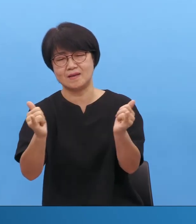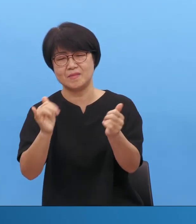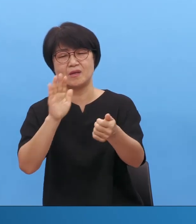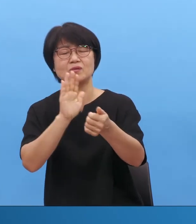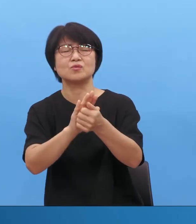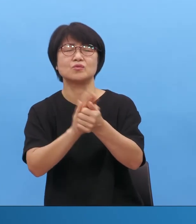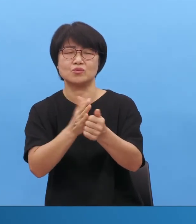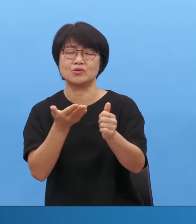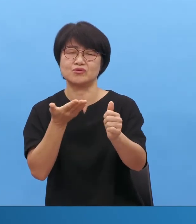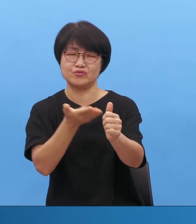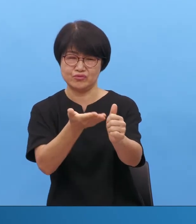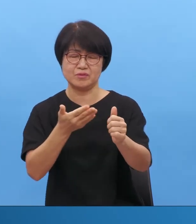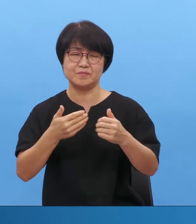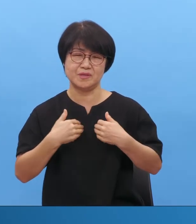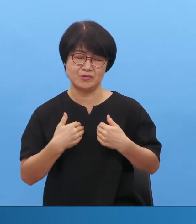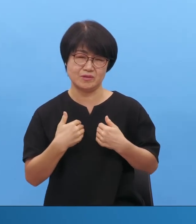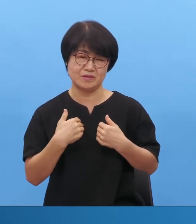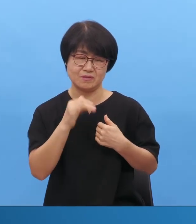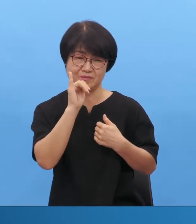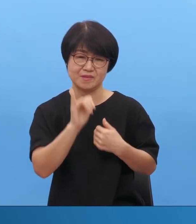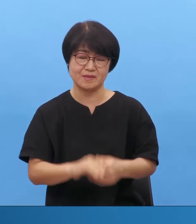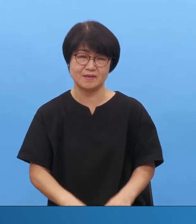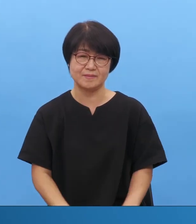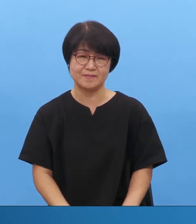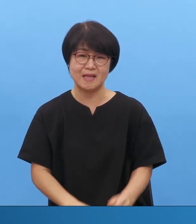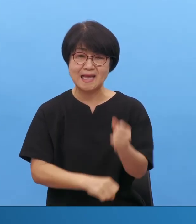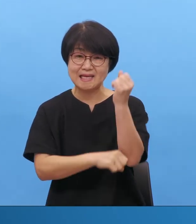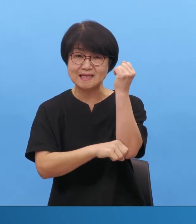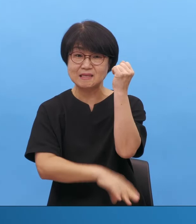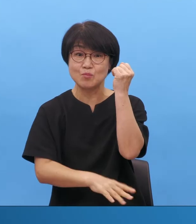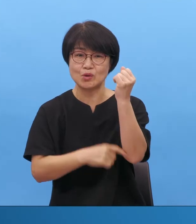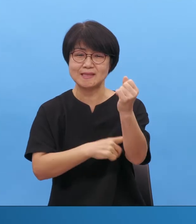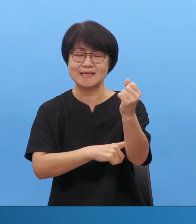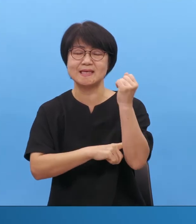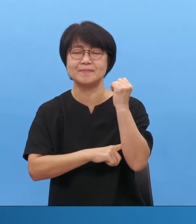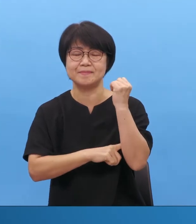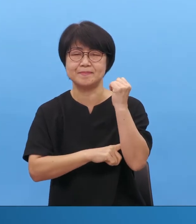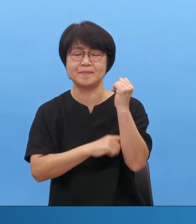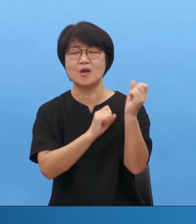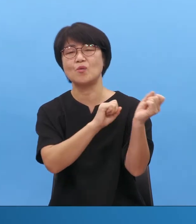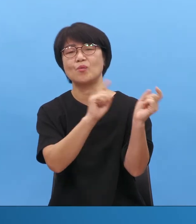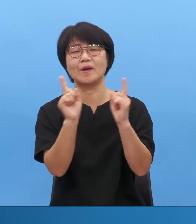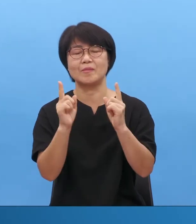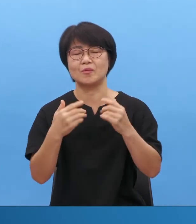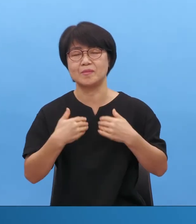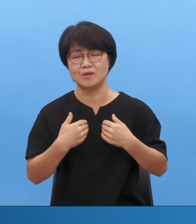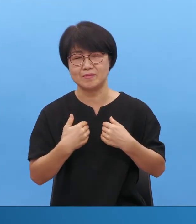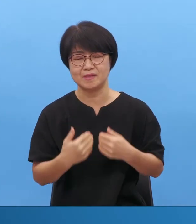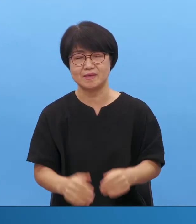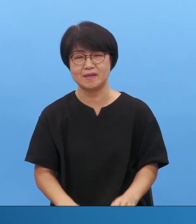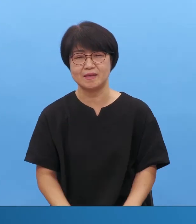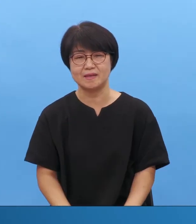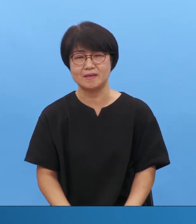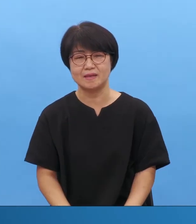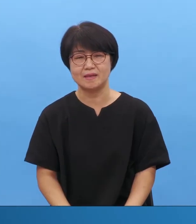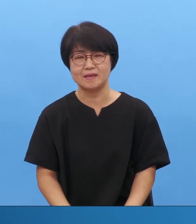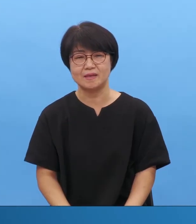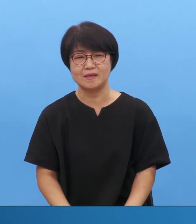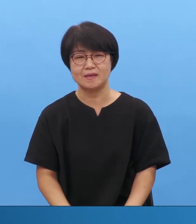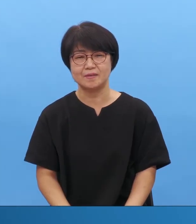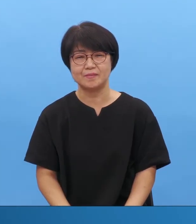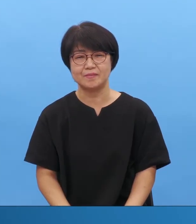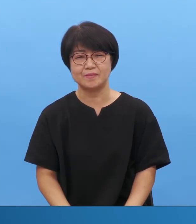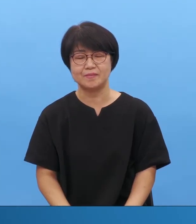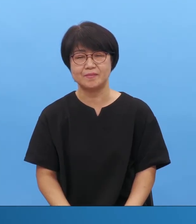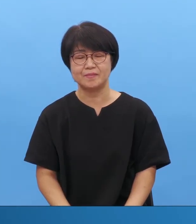하지 말고 근본적인 힘을 얻어요. And rather than trying to heal them in this 그게 way and that way, 중요합니다. we have to heal their fundamental things. 우리 여러분 근본적인